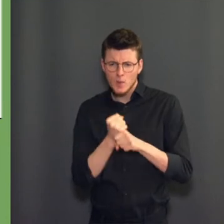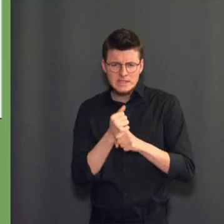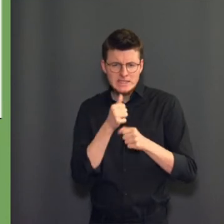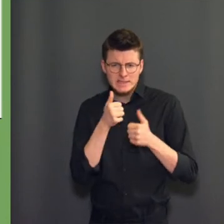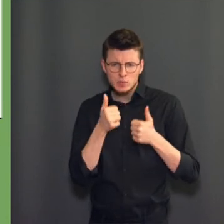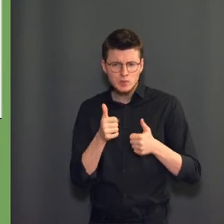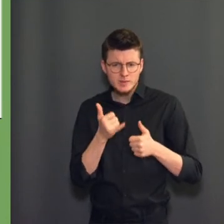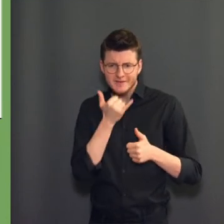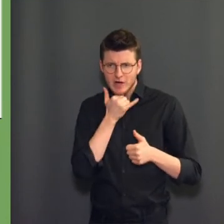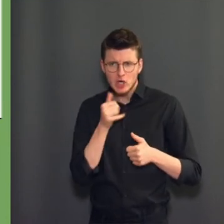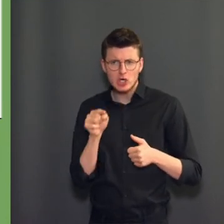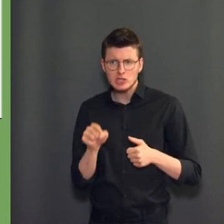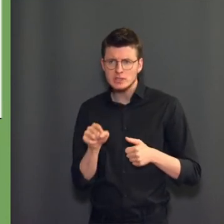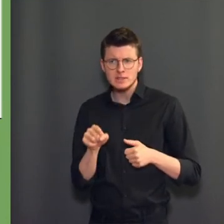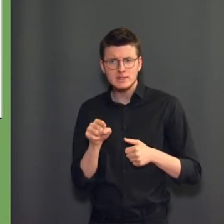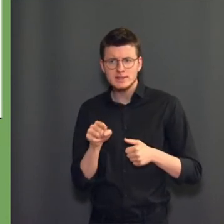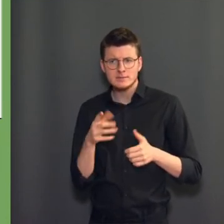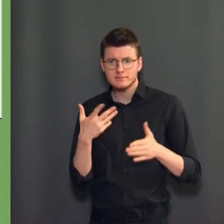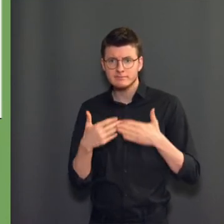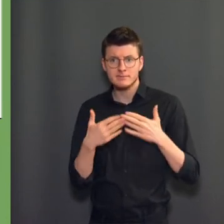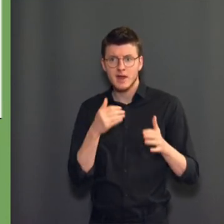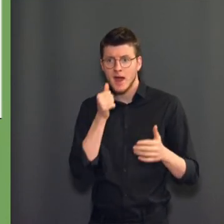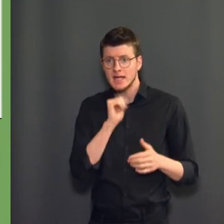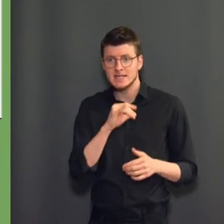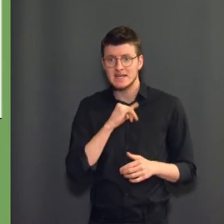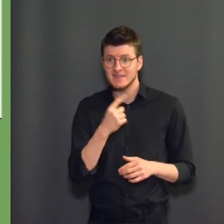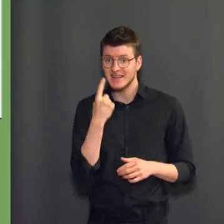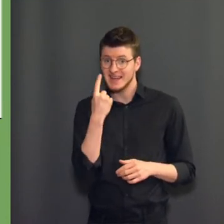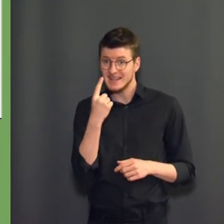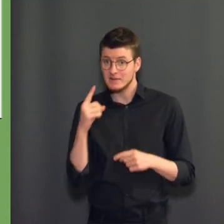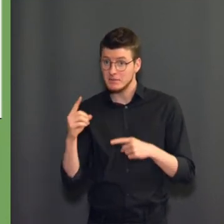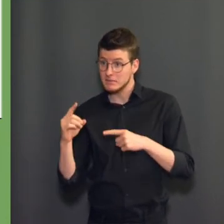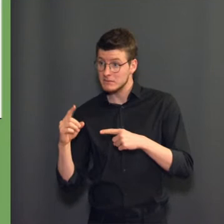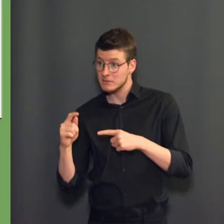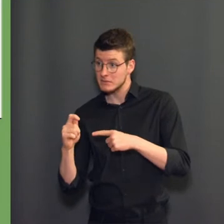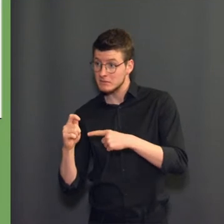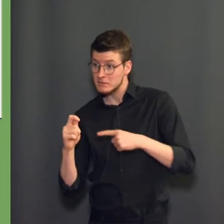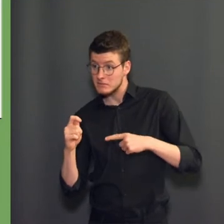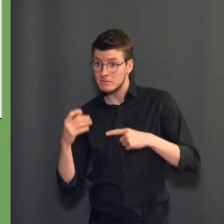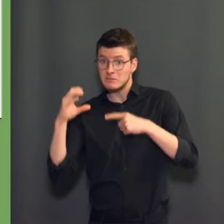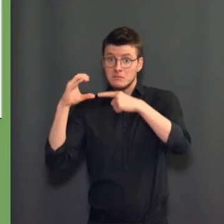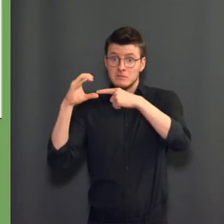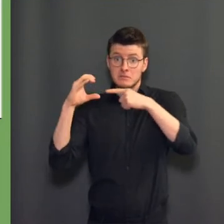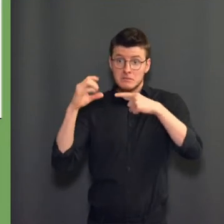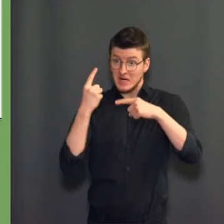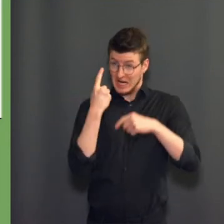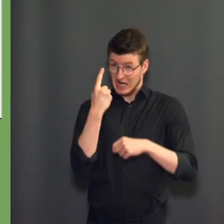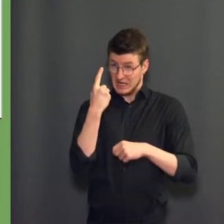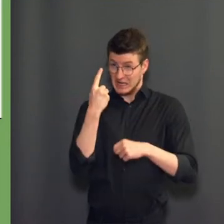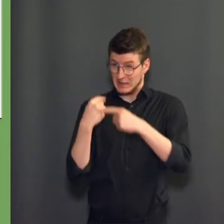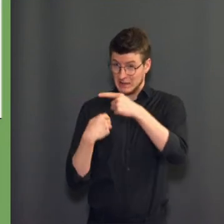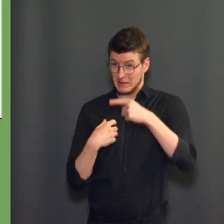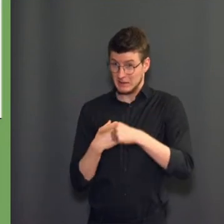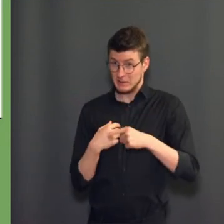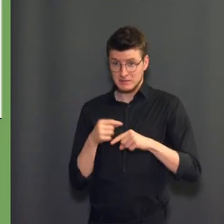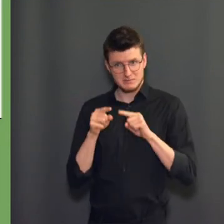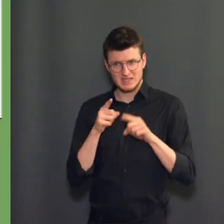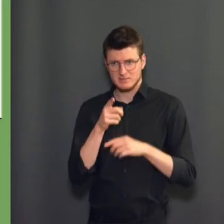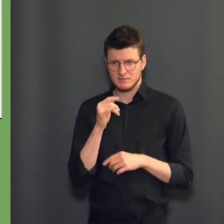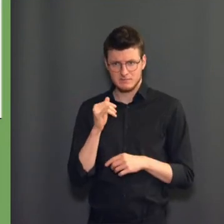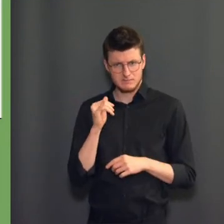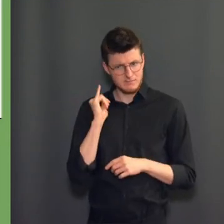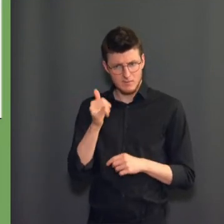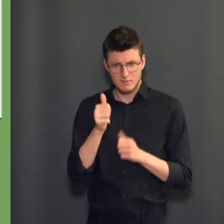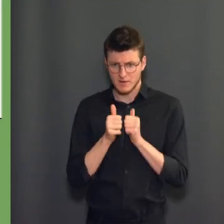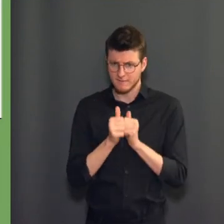één streepje dat u nog steeds de basisregels moet respecteren. Hou afstand en draag